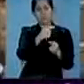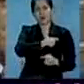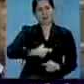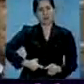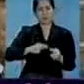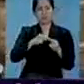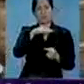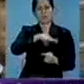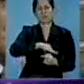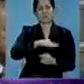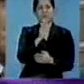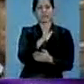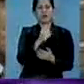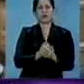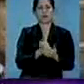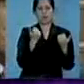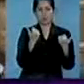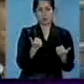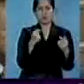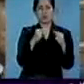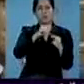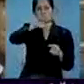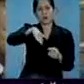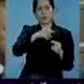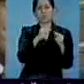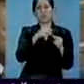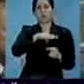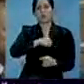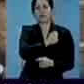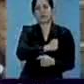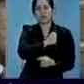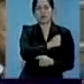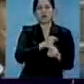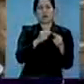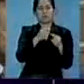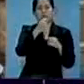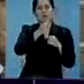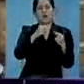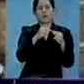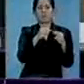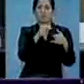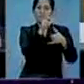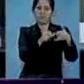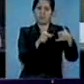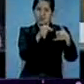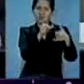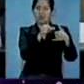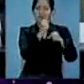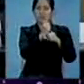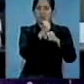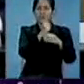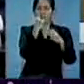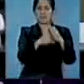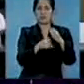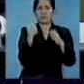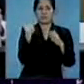ยวันนี้เราเจ็บช้ำกับสิ่งที่ท่านทำมามากพอแล้วนะครับท่านประธาน ผมฟังอยู่นะครับขณะนี้คุณจตุ